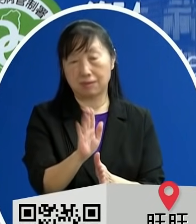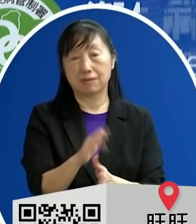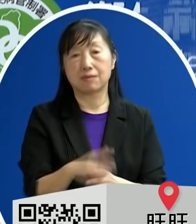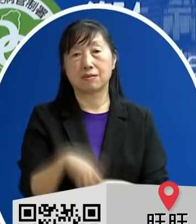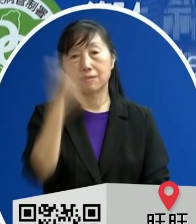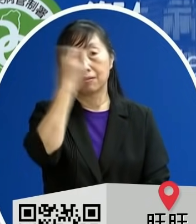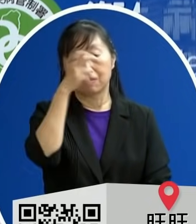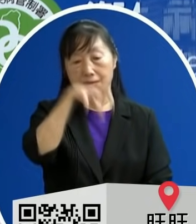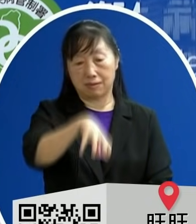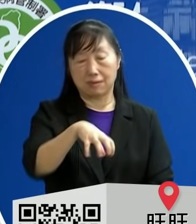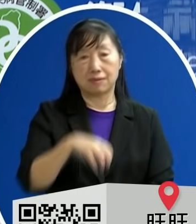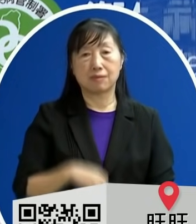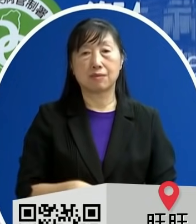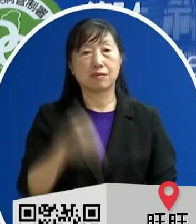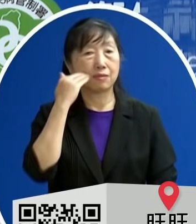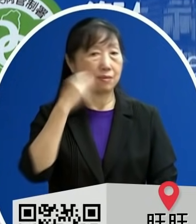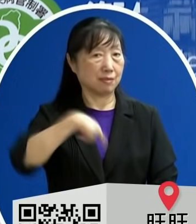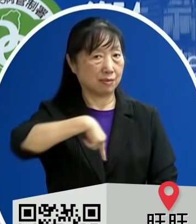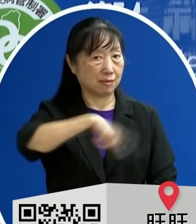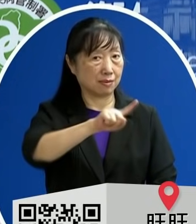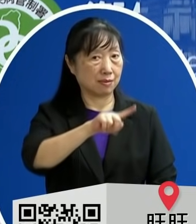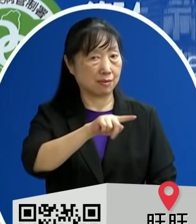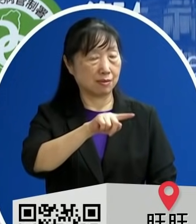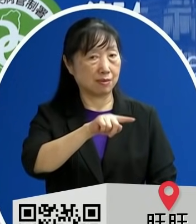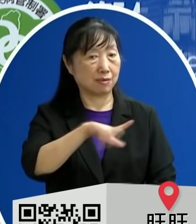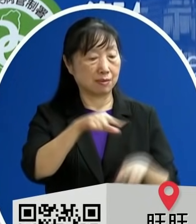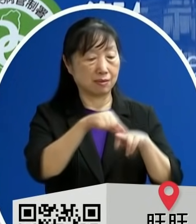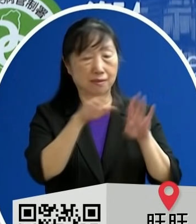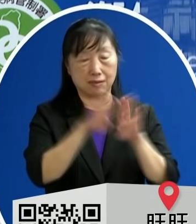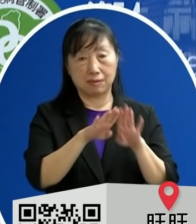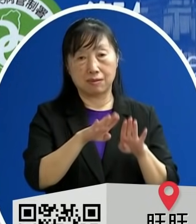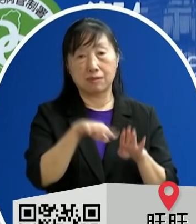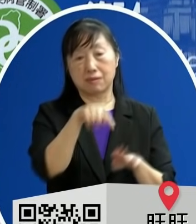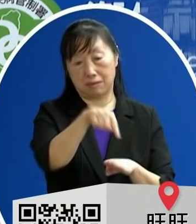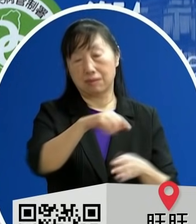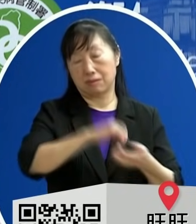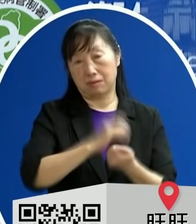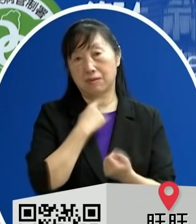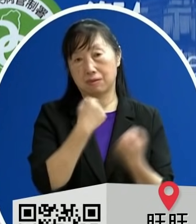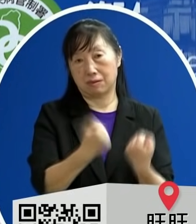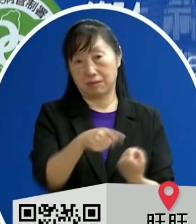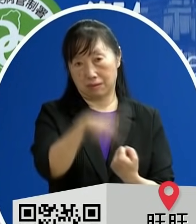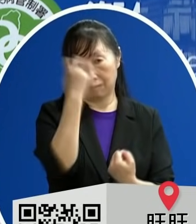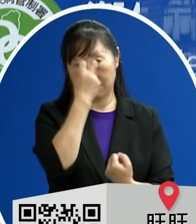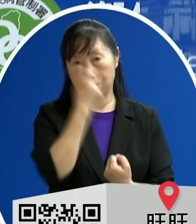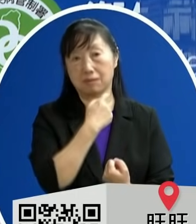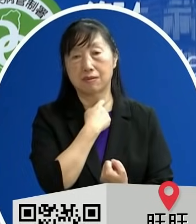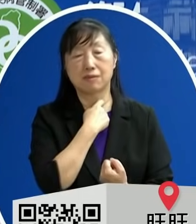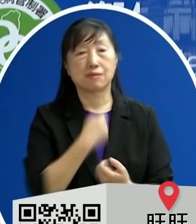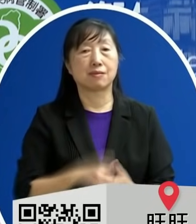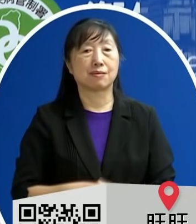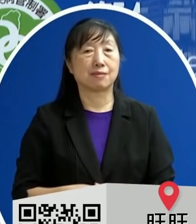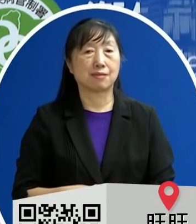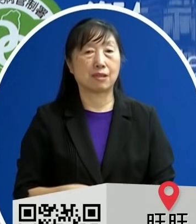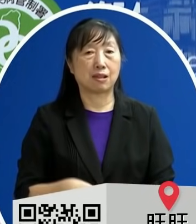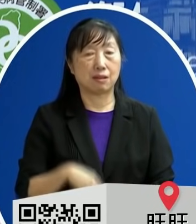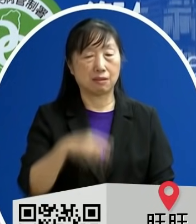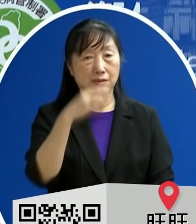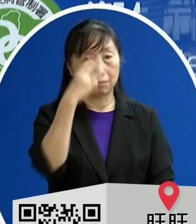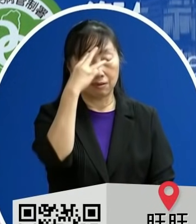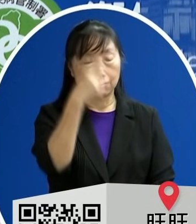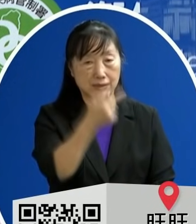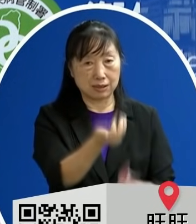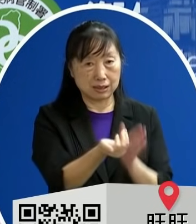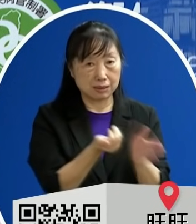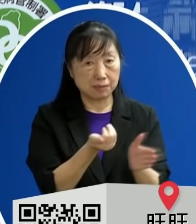站，那要去的金门的人那就要在那边筛。好，那好，这就说三日或要并